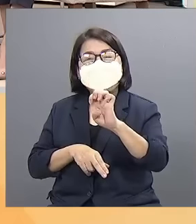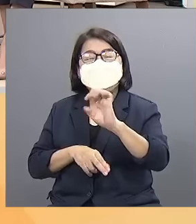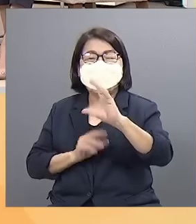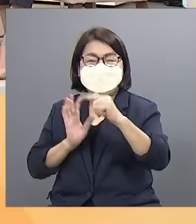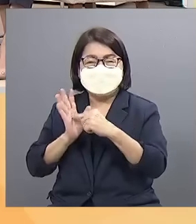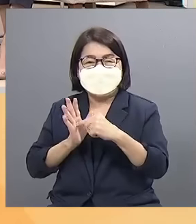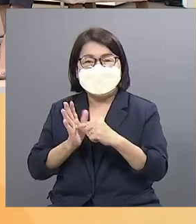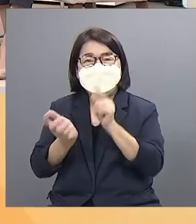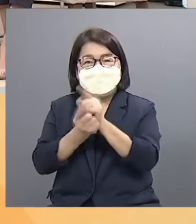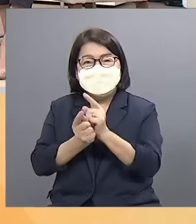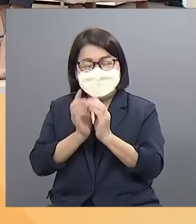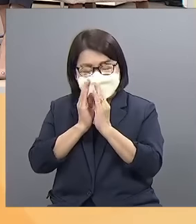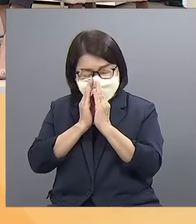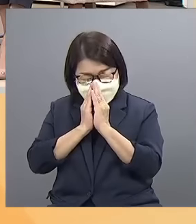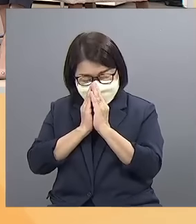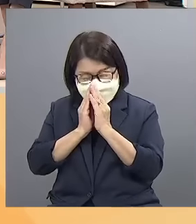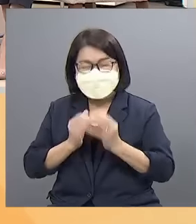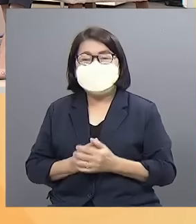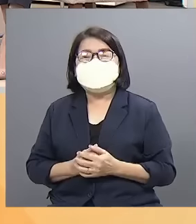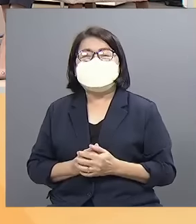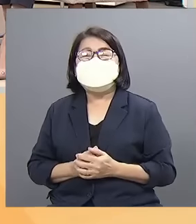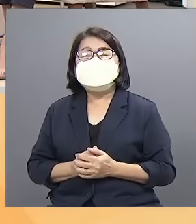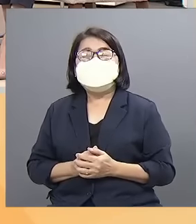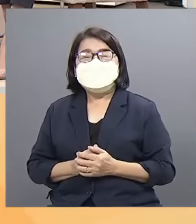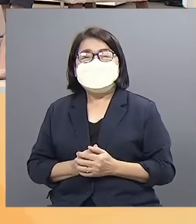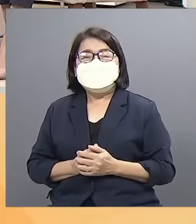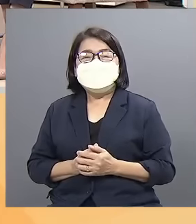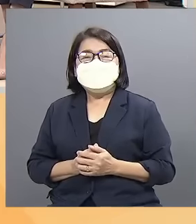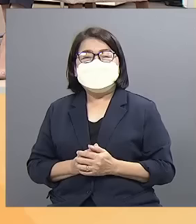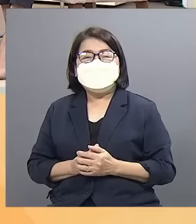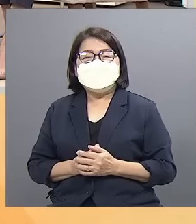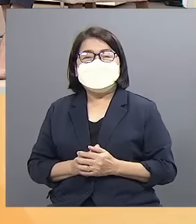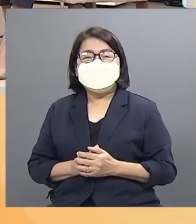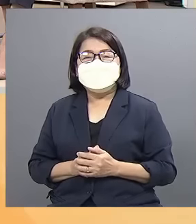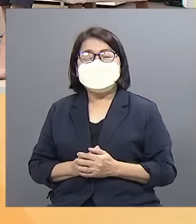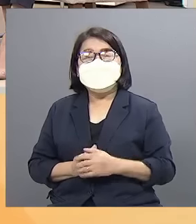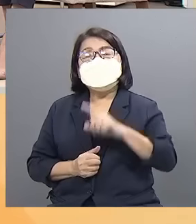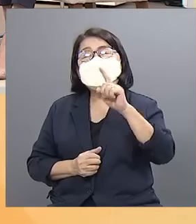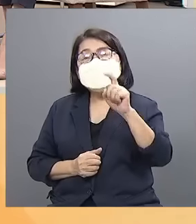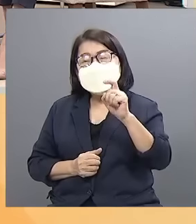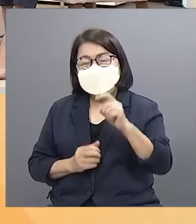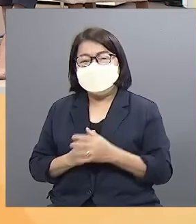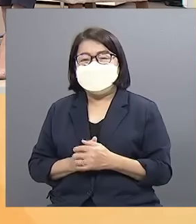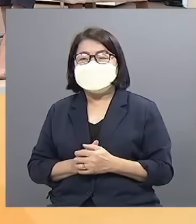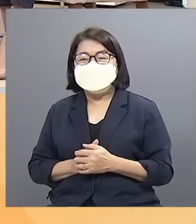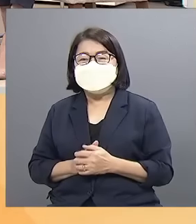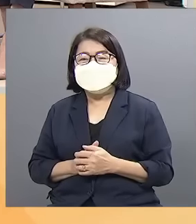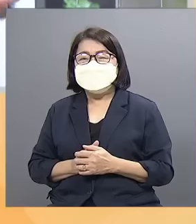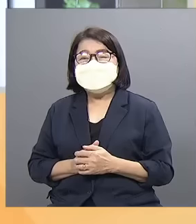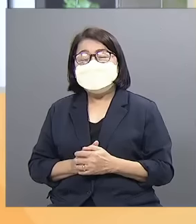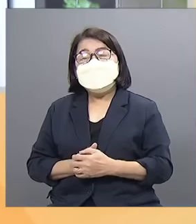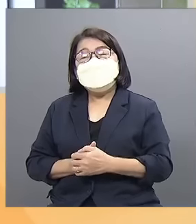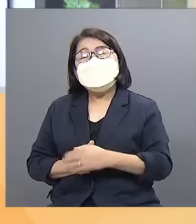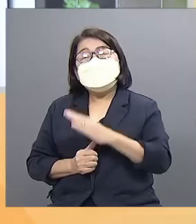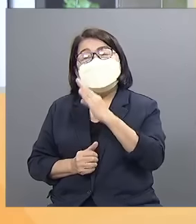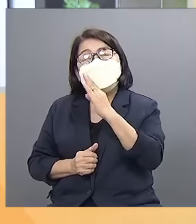ิชา ต้องบอกเลยว่ถ้าเกิดมัเป็อย่างที่น้ยเลาฟงว